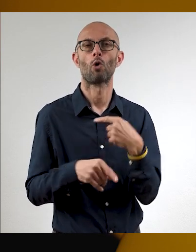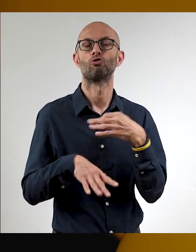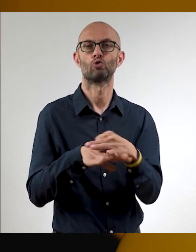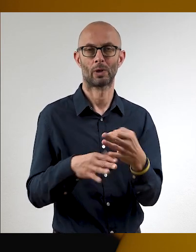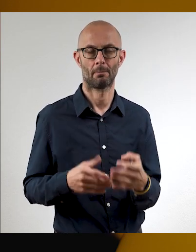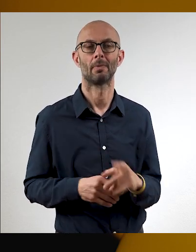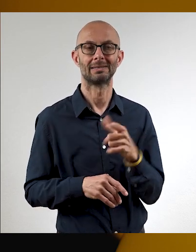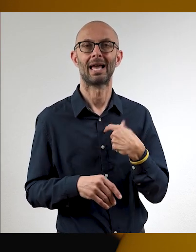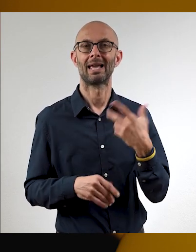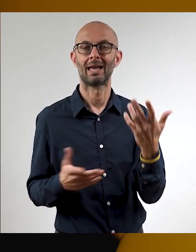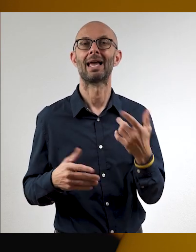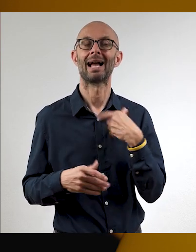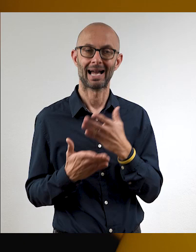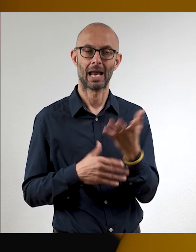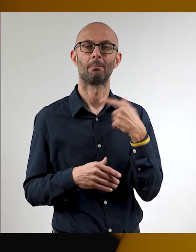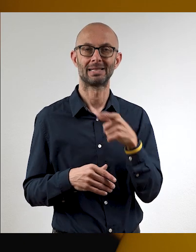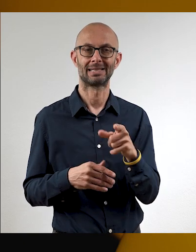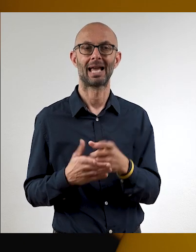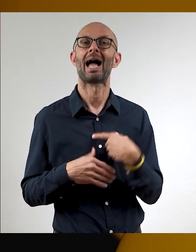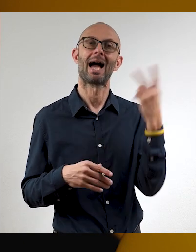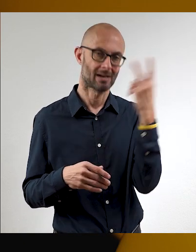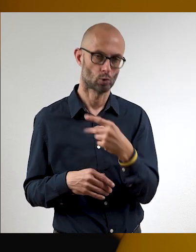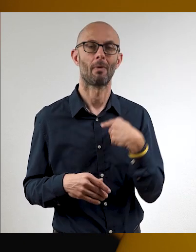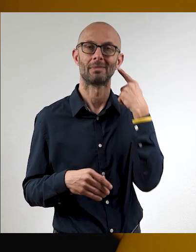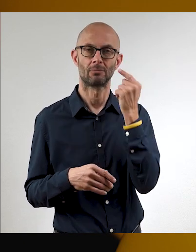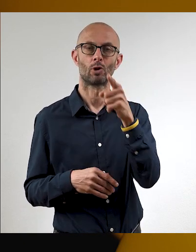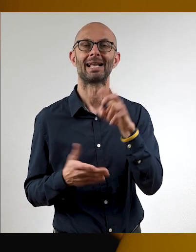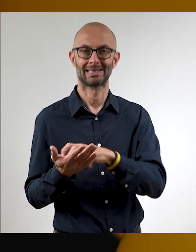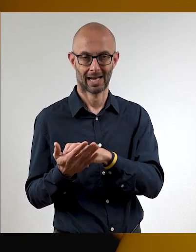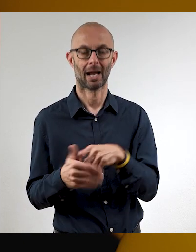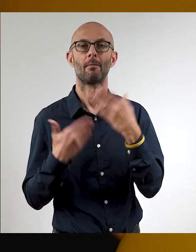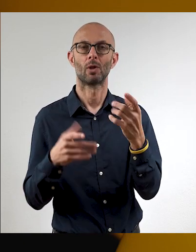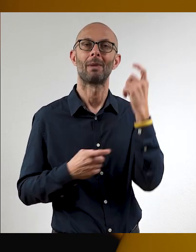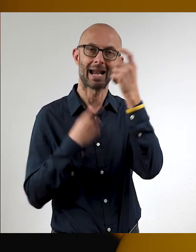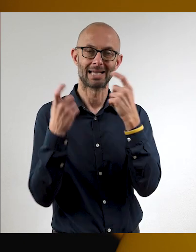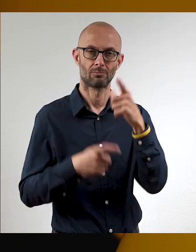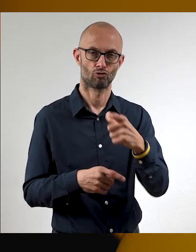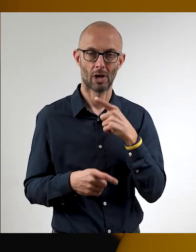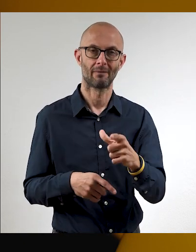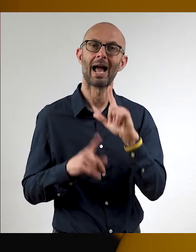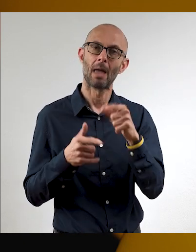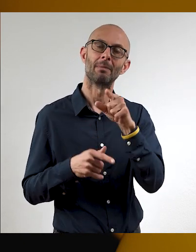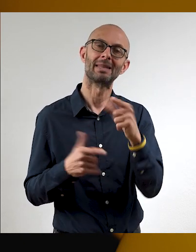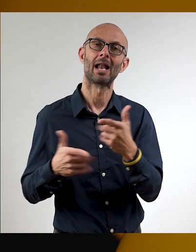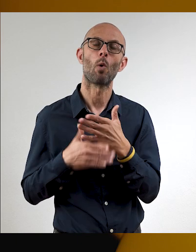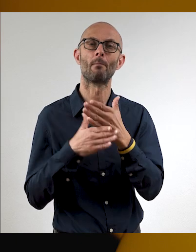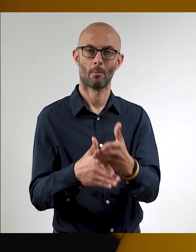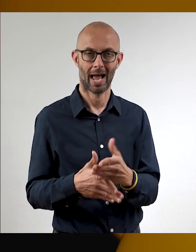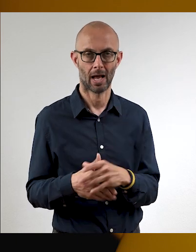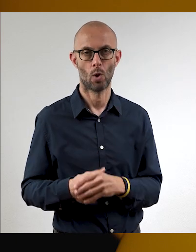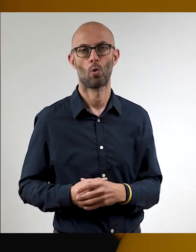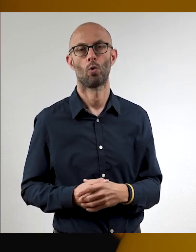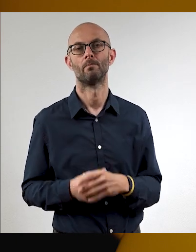čutam. Skratka, ja, grem iz tega. Razumem, slišam, da te je strah, potem pa razmišljava, kaj pa bi ti lahko pomagal. A